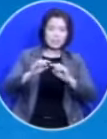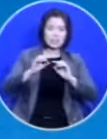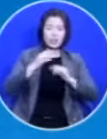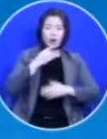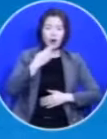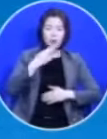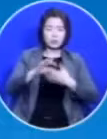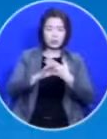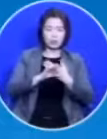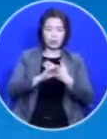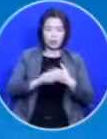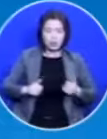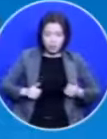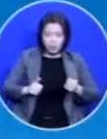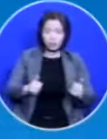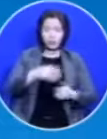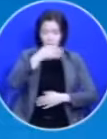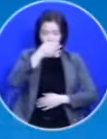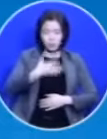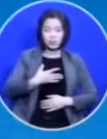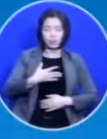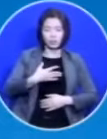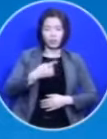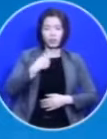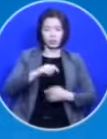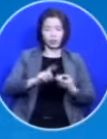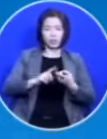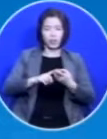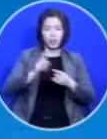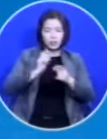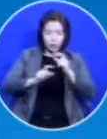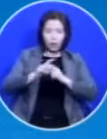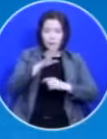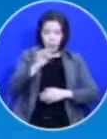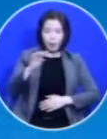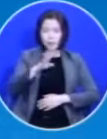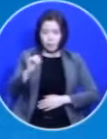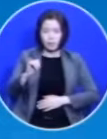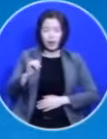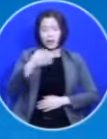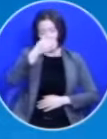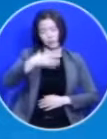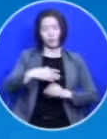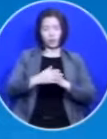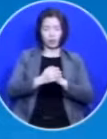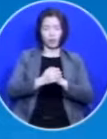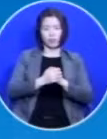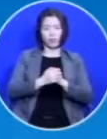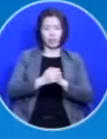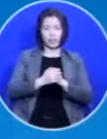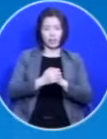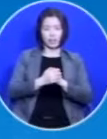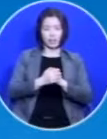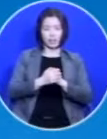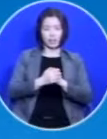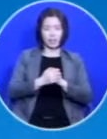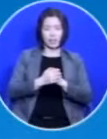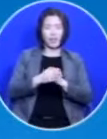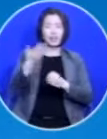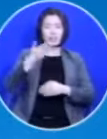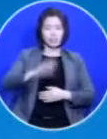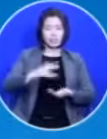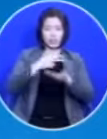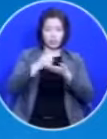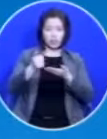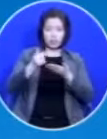연습할 때 힘들었던 거 몇 배로 힘들다 그럽니다 그러나 주님을 바라보는